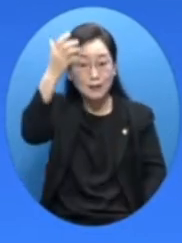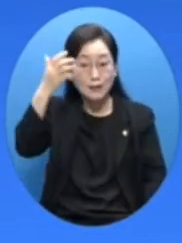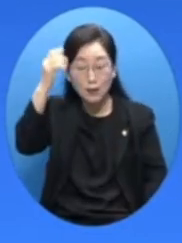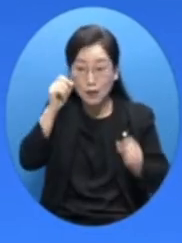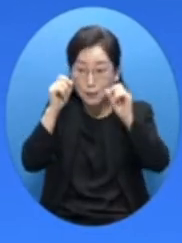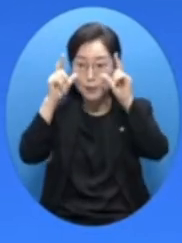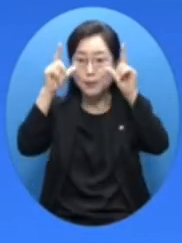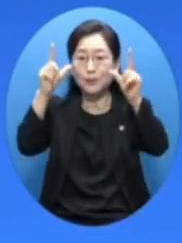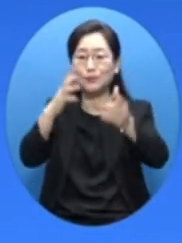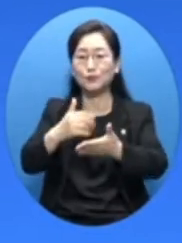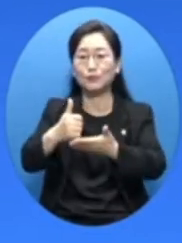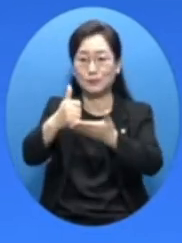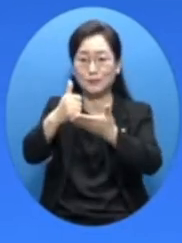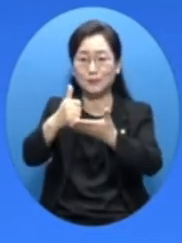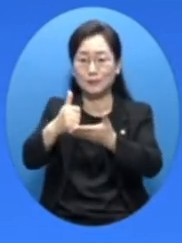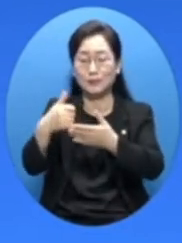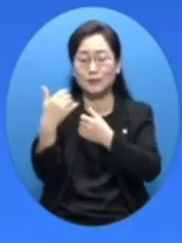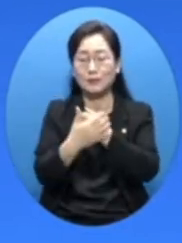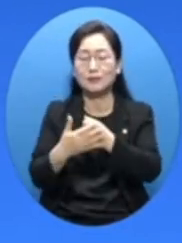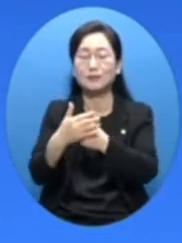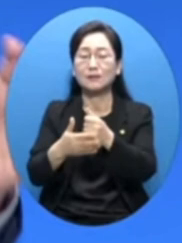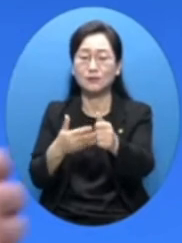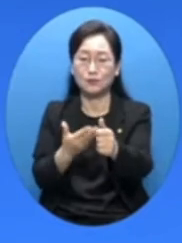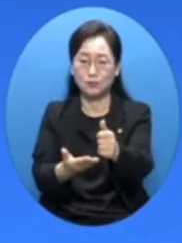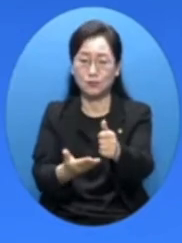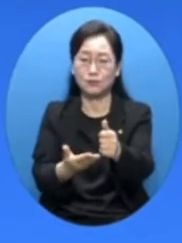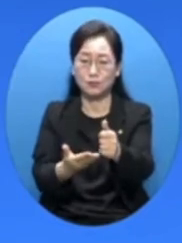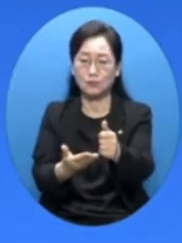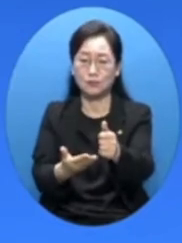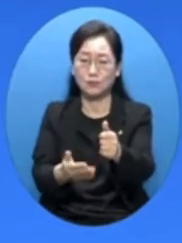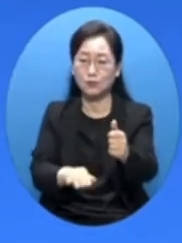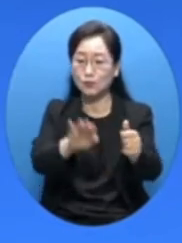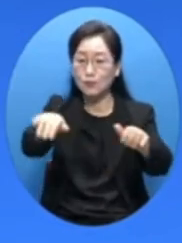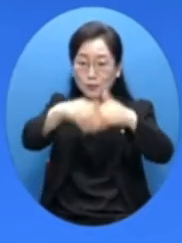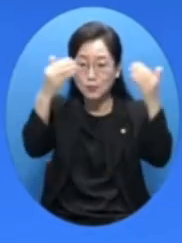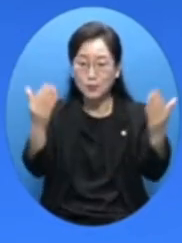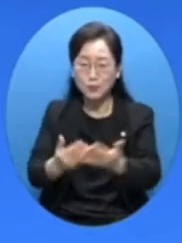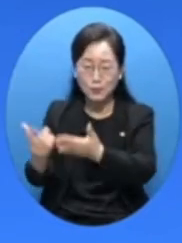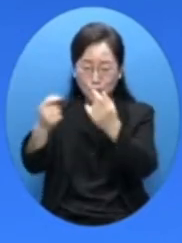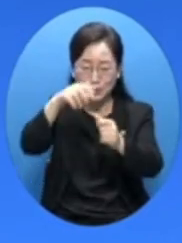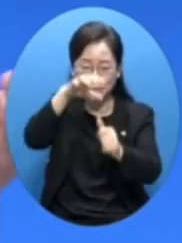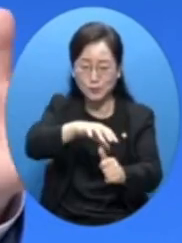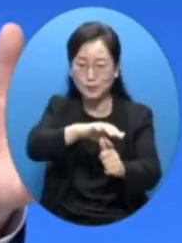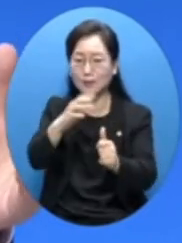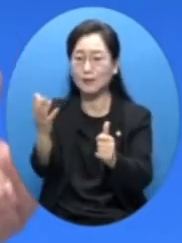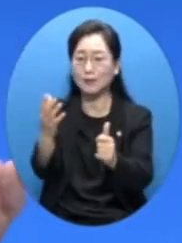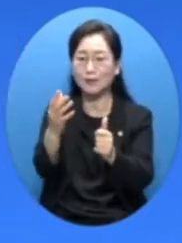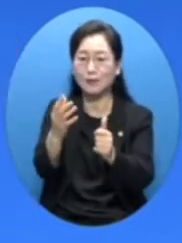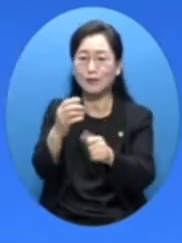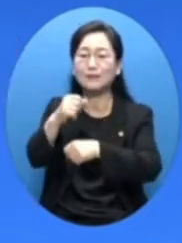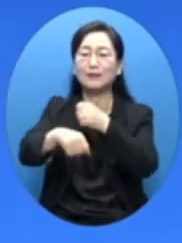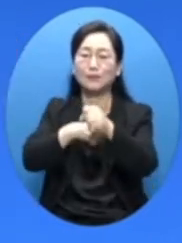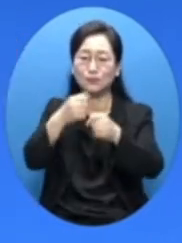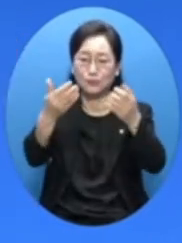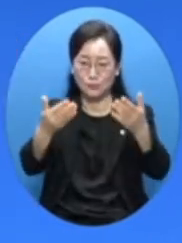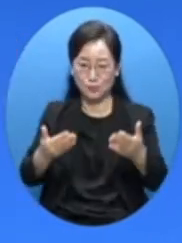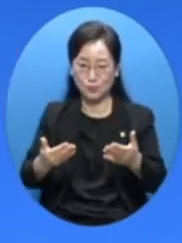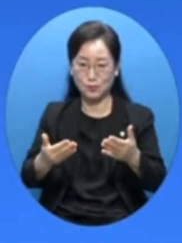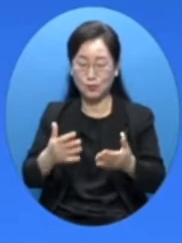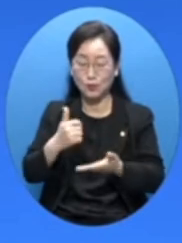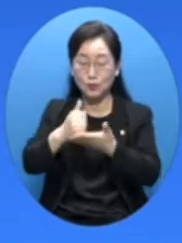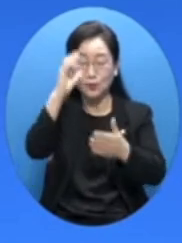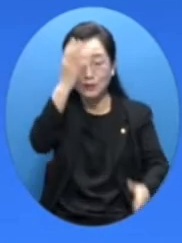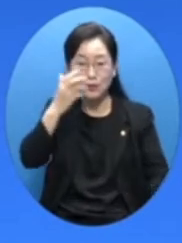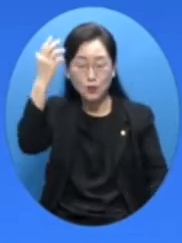때 주님께서 우리에게 은혜를 주셔서 우리 모두가 눌린 데서 우리를 자유케 만들어 주시는 것입니다. 주의 성령이